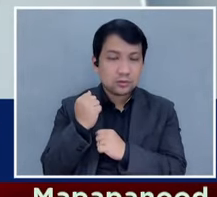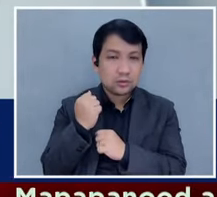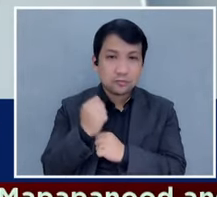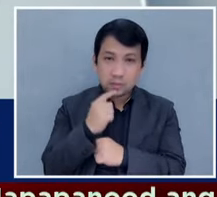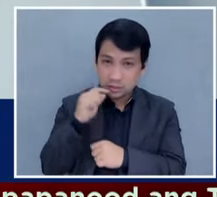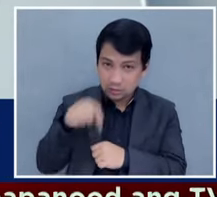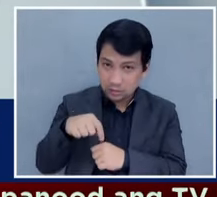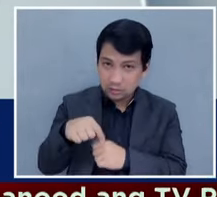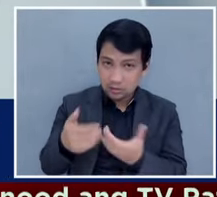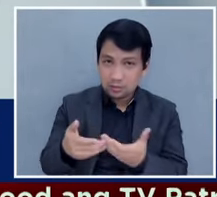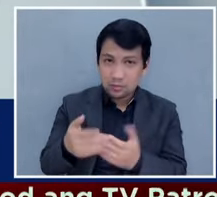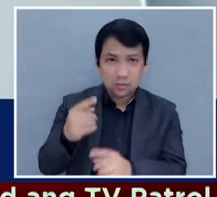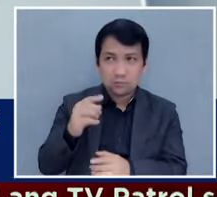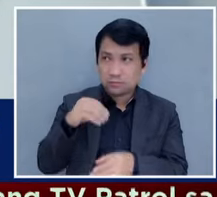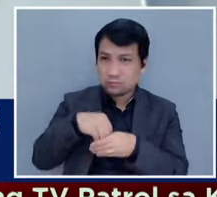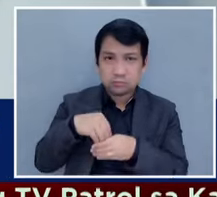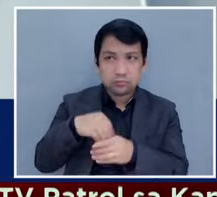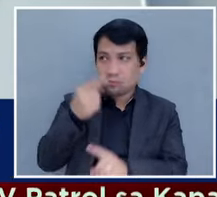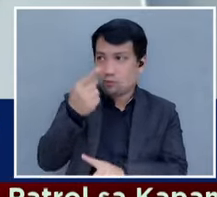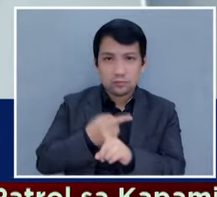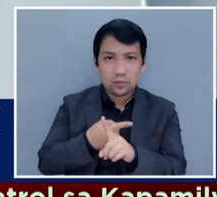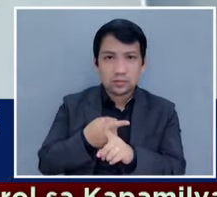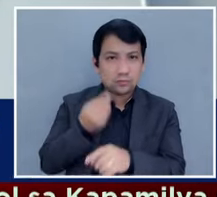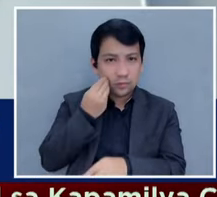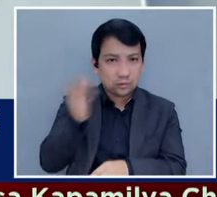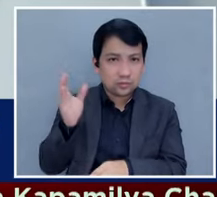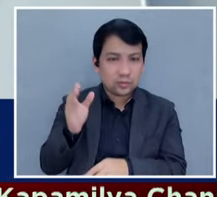the month, makauwi na yan.